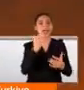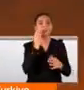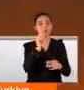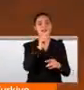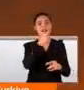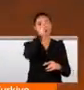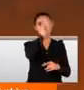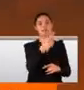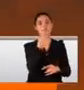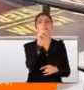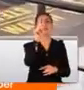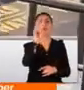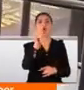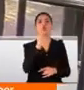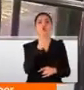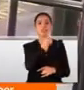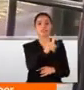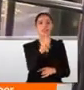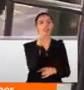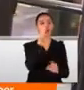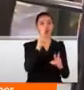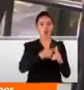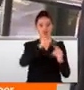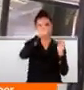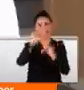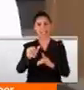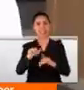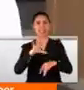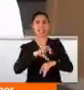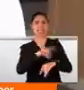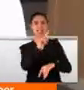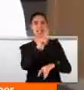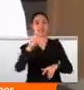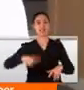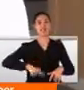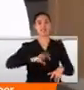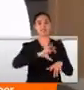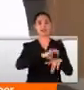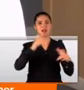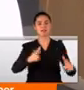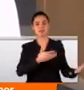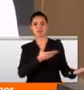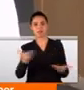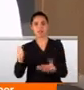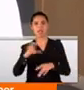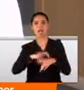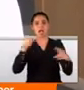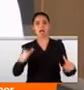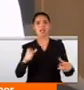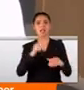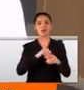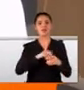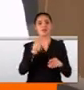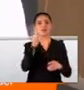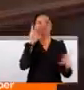George Charlie 2014 yılında otele son gelişinde rahatsızlandı. İzmir'de hastaneye kaldırdık. Hastanede bir son görüşme